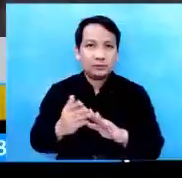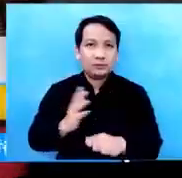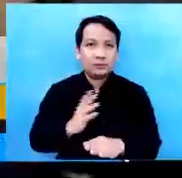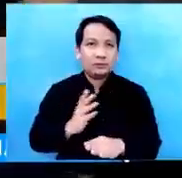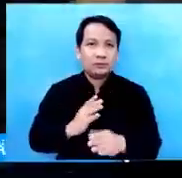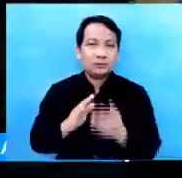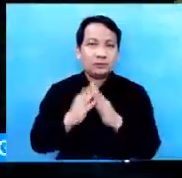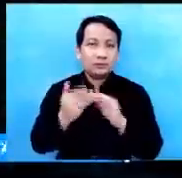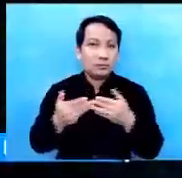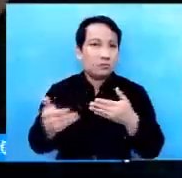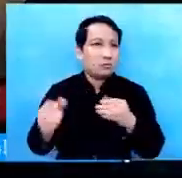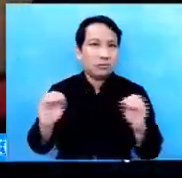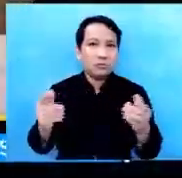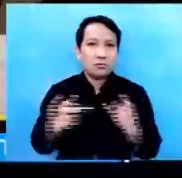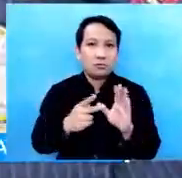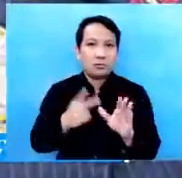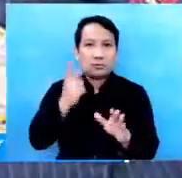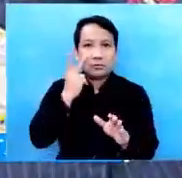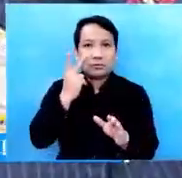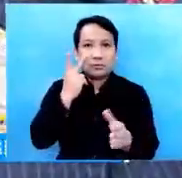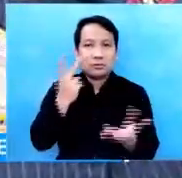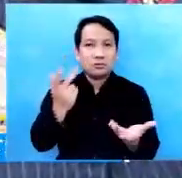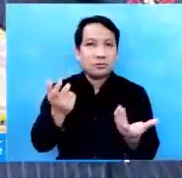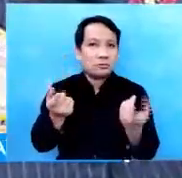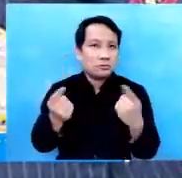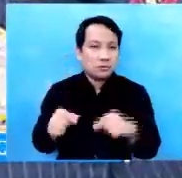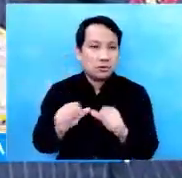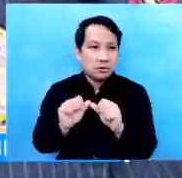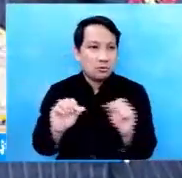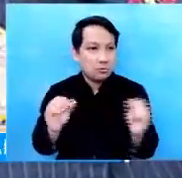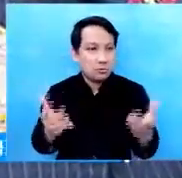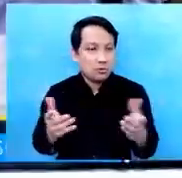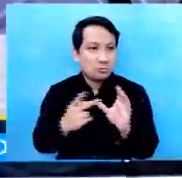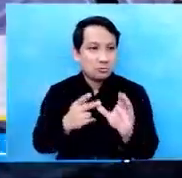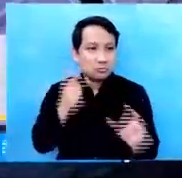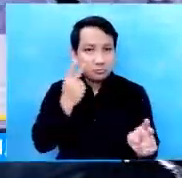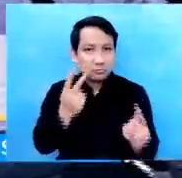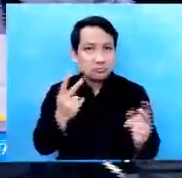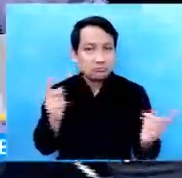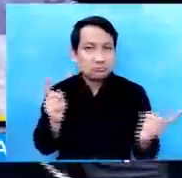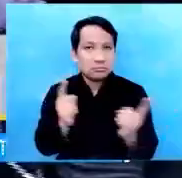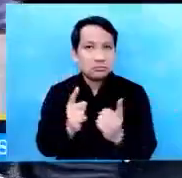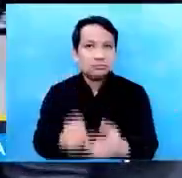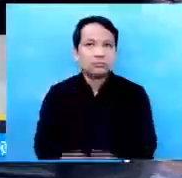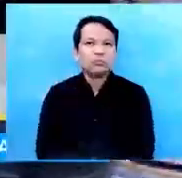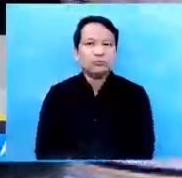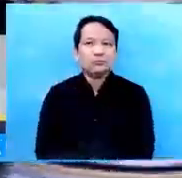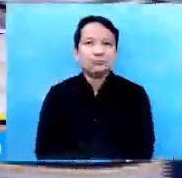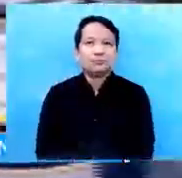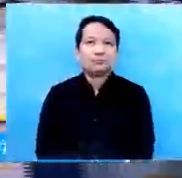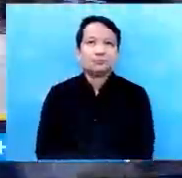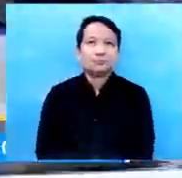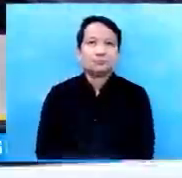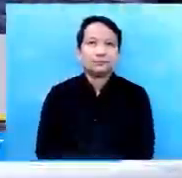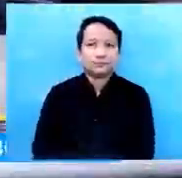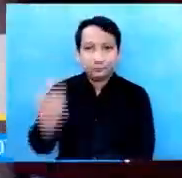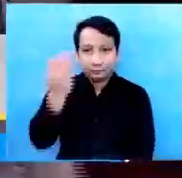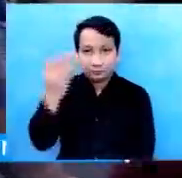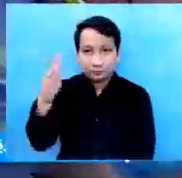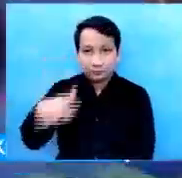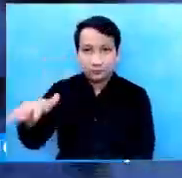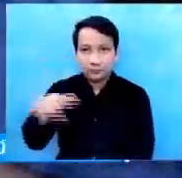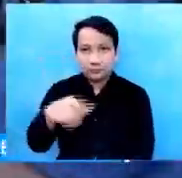na maayos. Wala naman tayong nakitang untoward incident, wala tayong na-encounter. Paalala lang nila sa mga